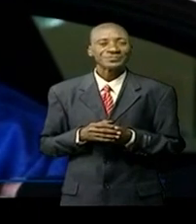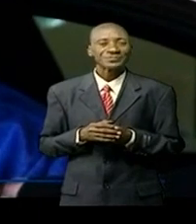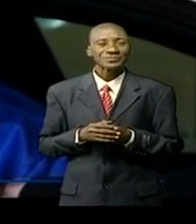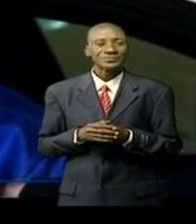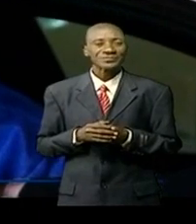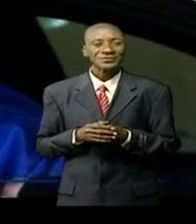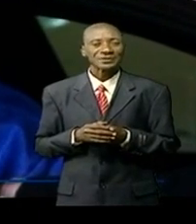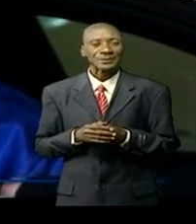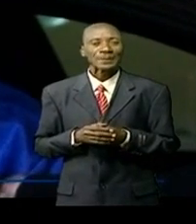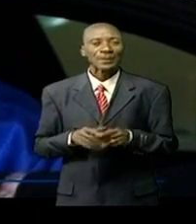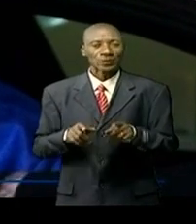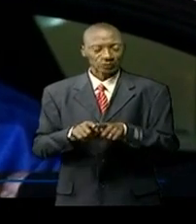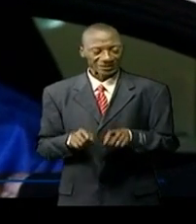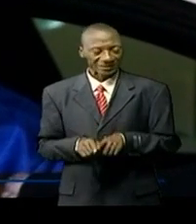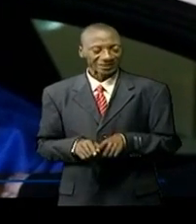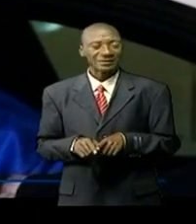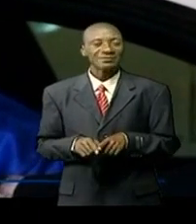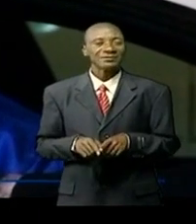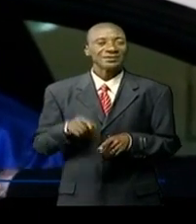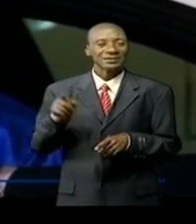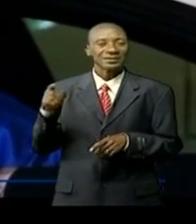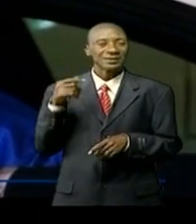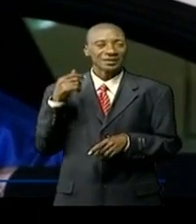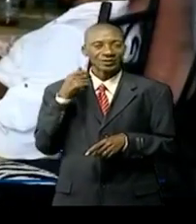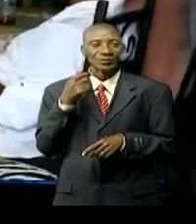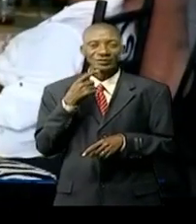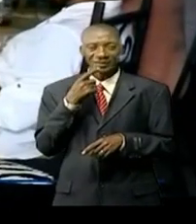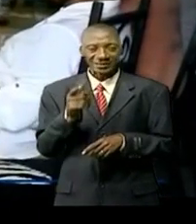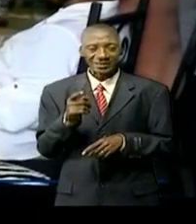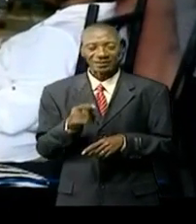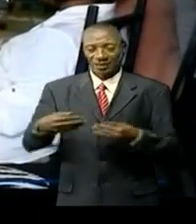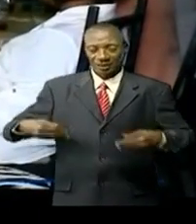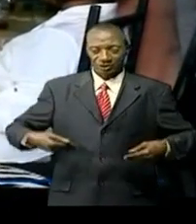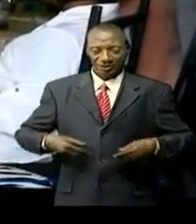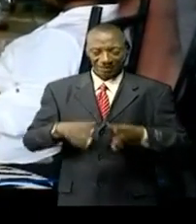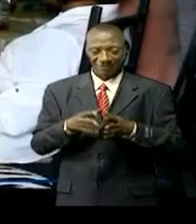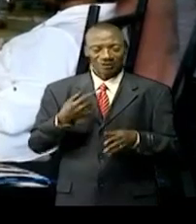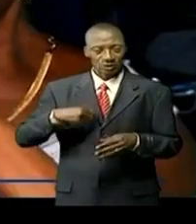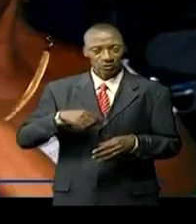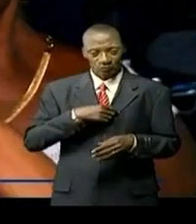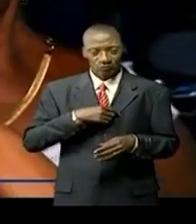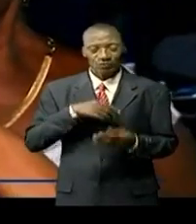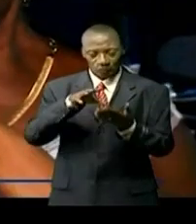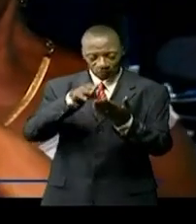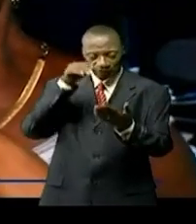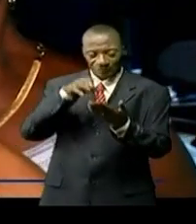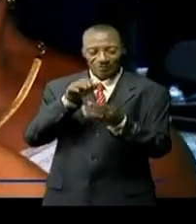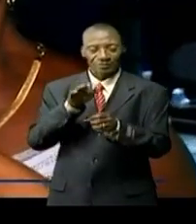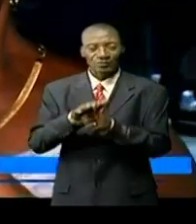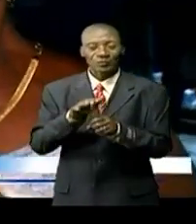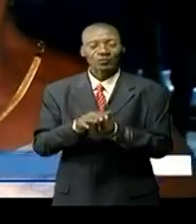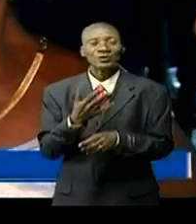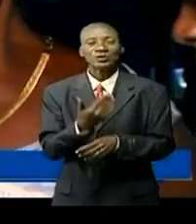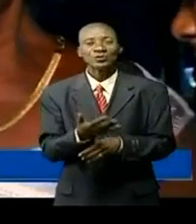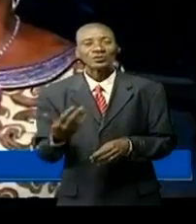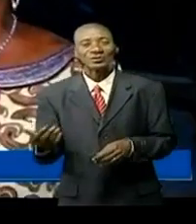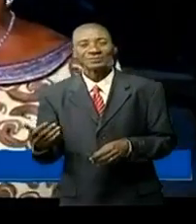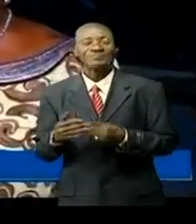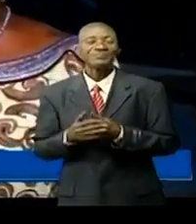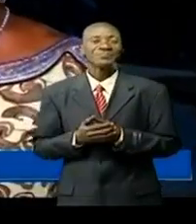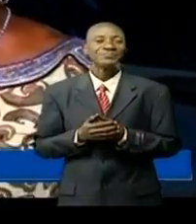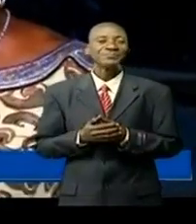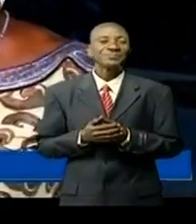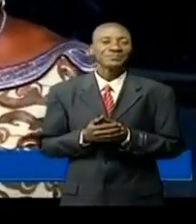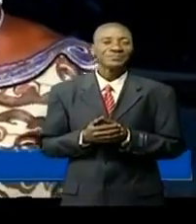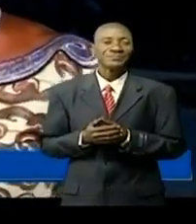jeunes générations, pour les gens qui sont à côté de nous. Tous les participants ont souhaité que de telles initiatives se pérennisent